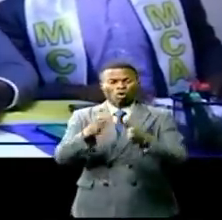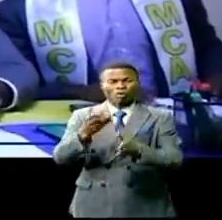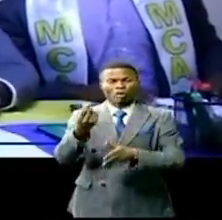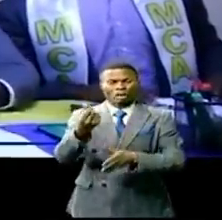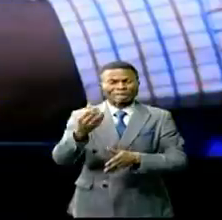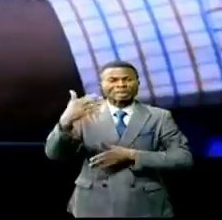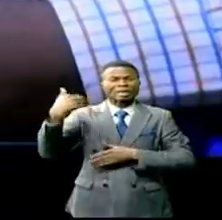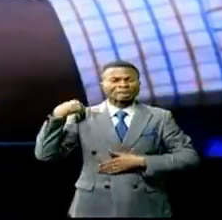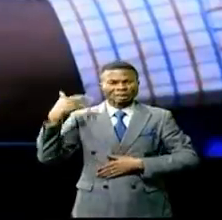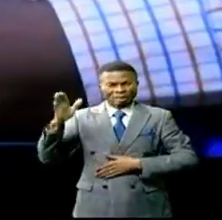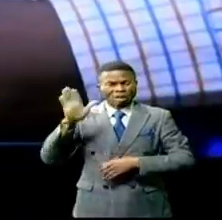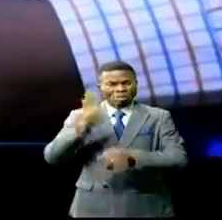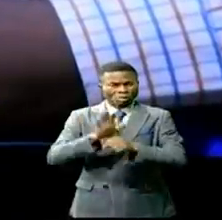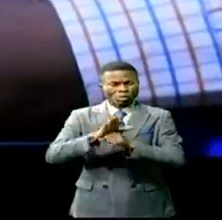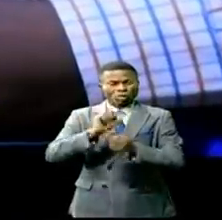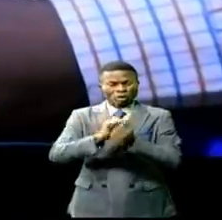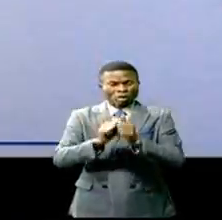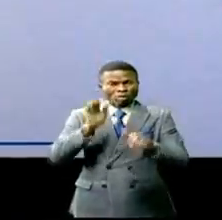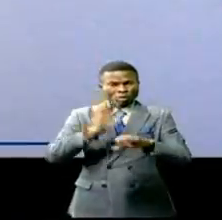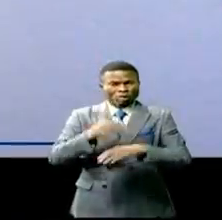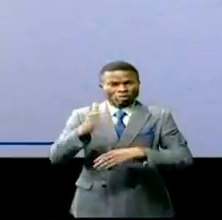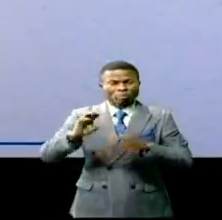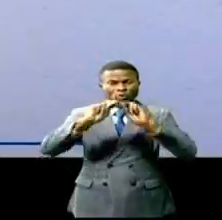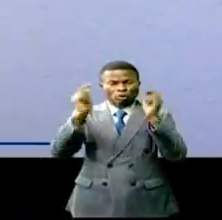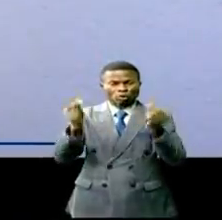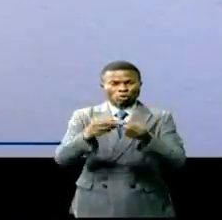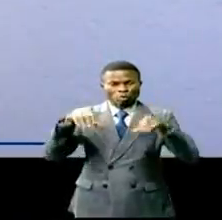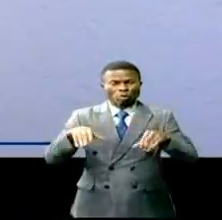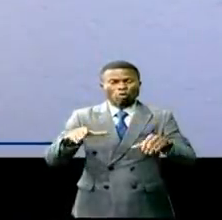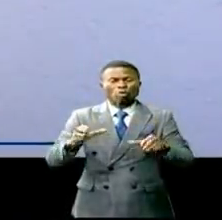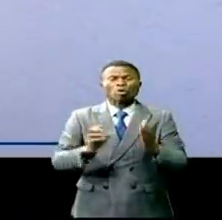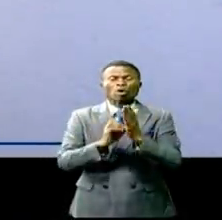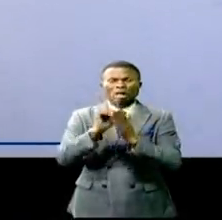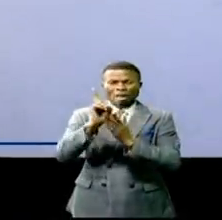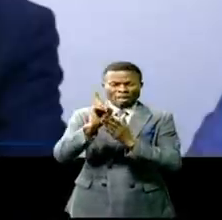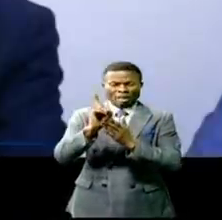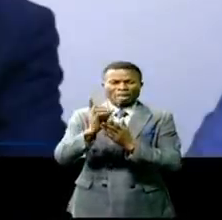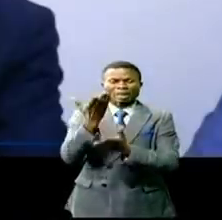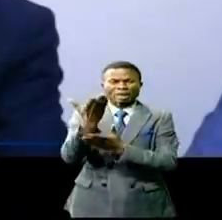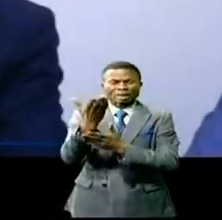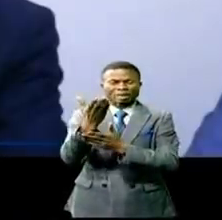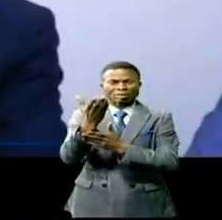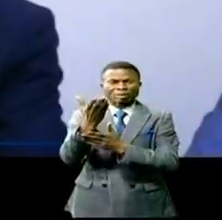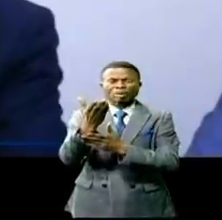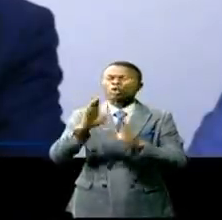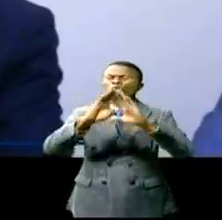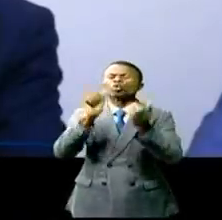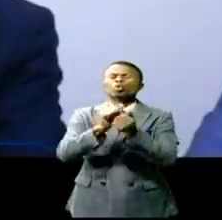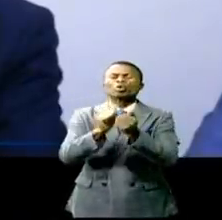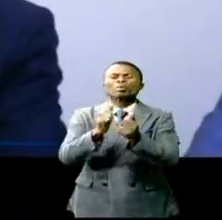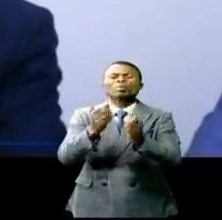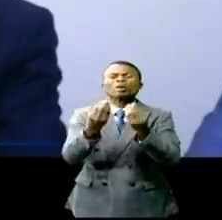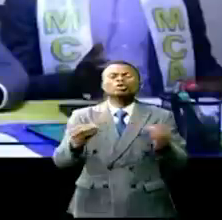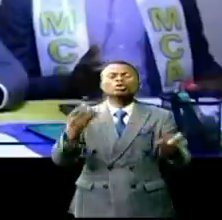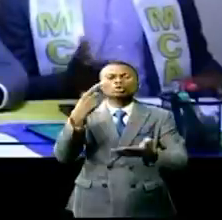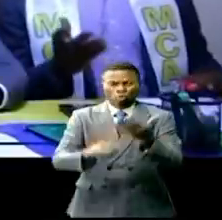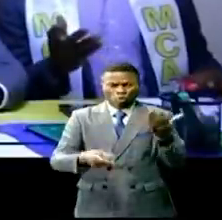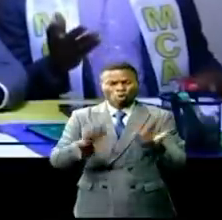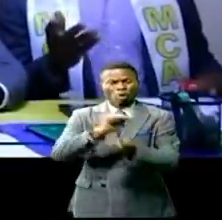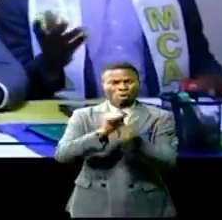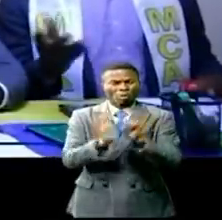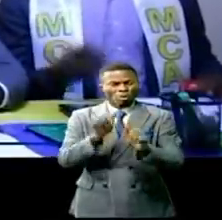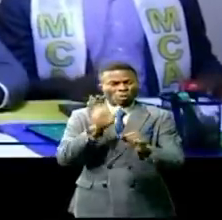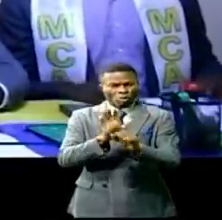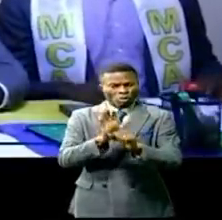autant des sujets qui les intéressent les mouvements kangoo en avant s'interroge sur l'avenir de toutes ces questions autant des sujets qui les intéressent